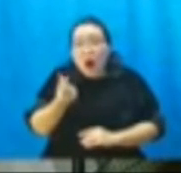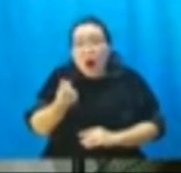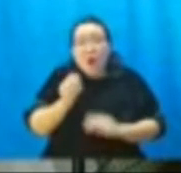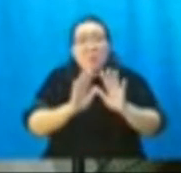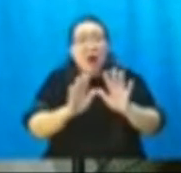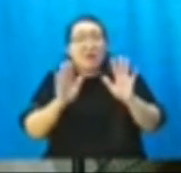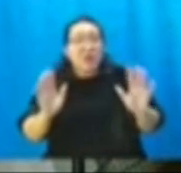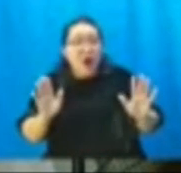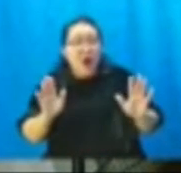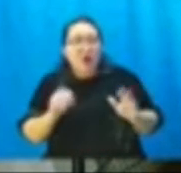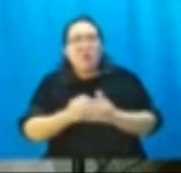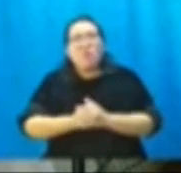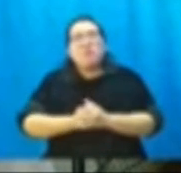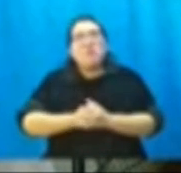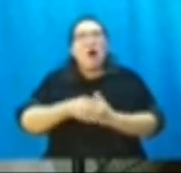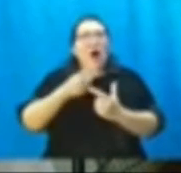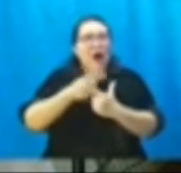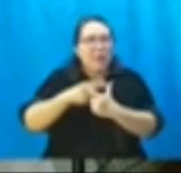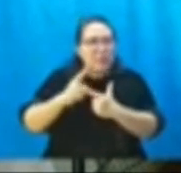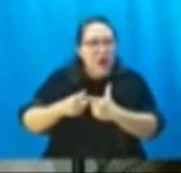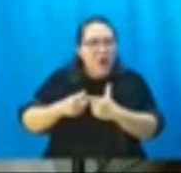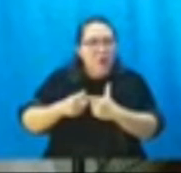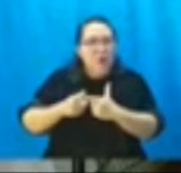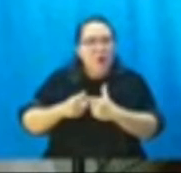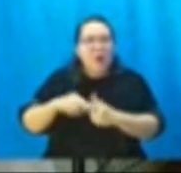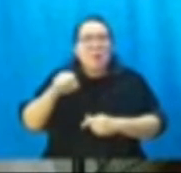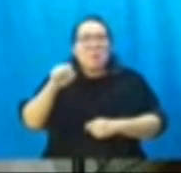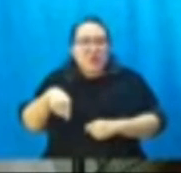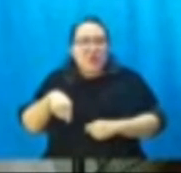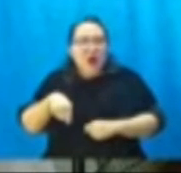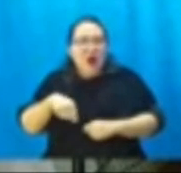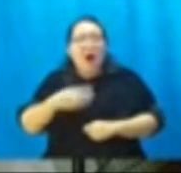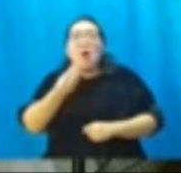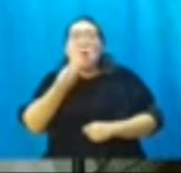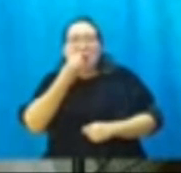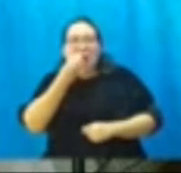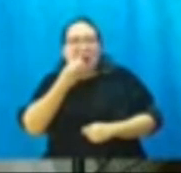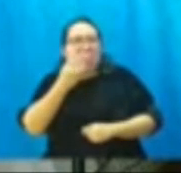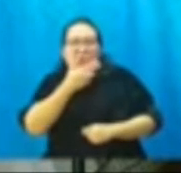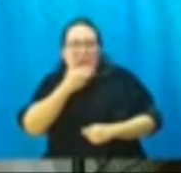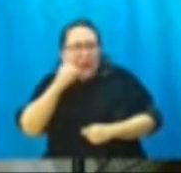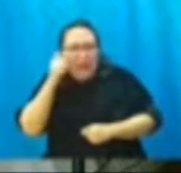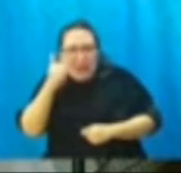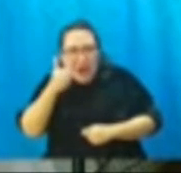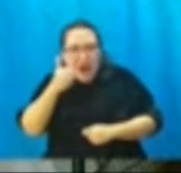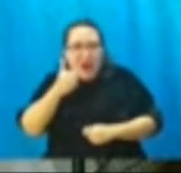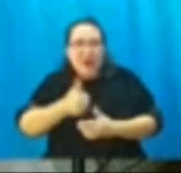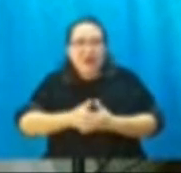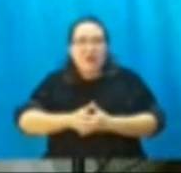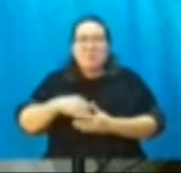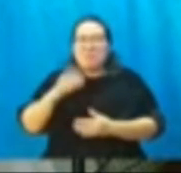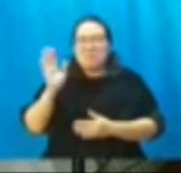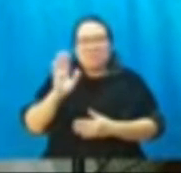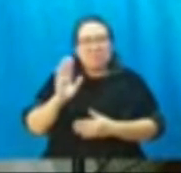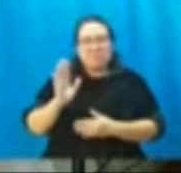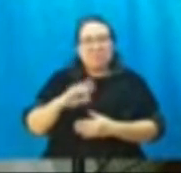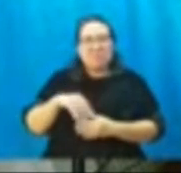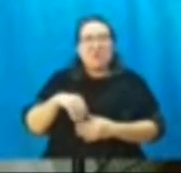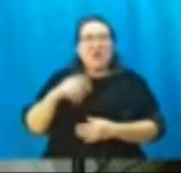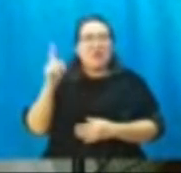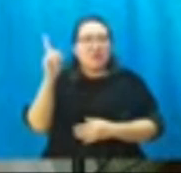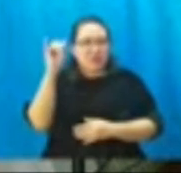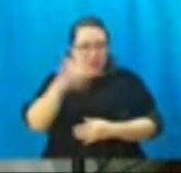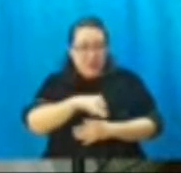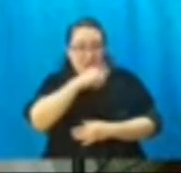di Katolik ada sekolah yang bagus dan katanya kalau tidak kuat bayar bisa bicara seksi sosial